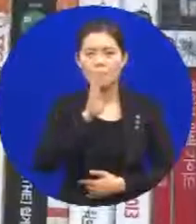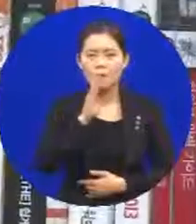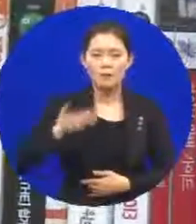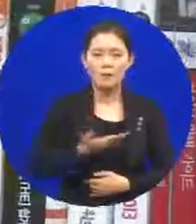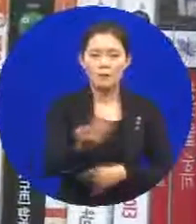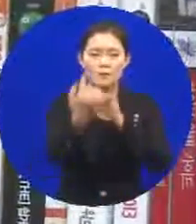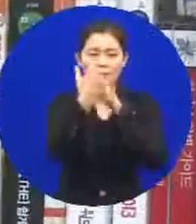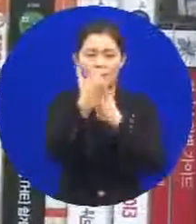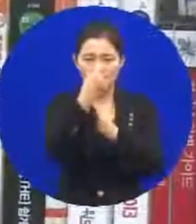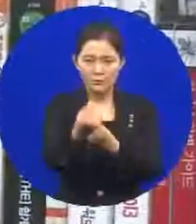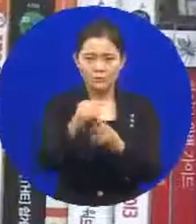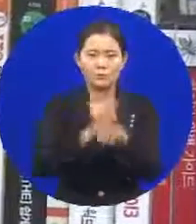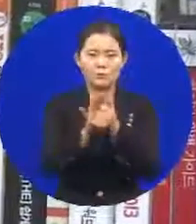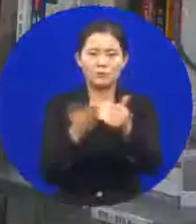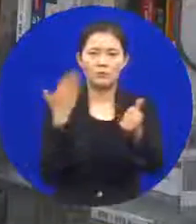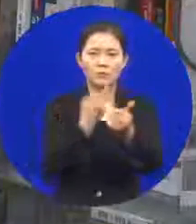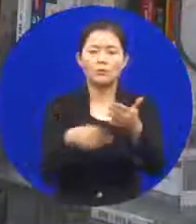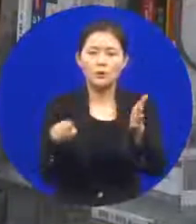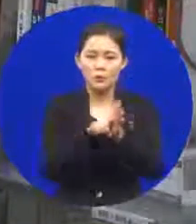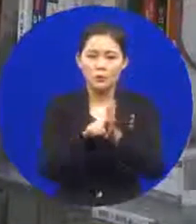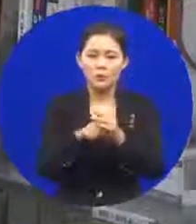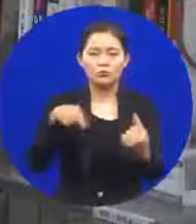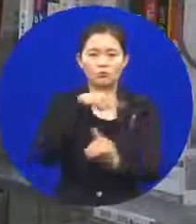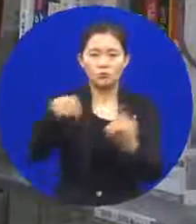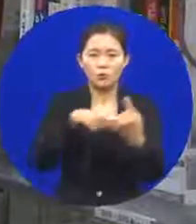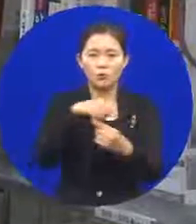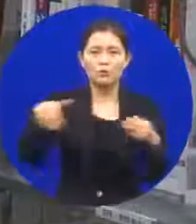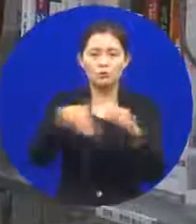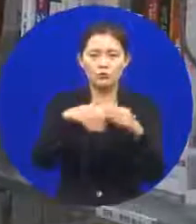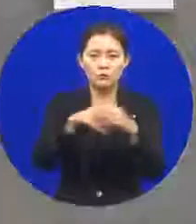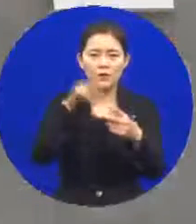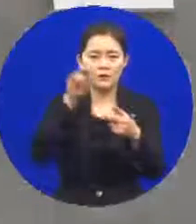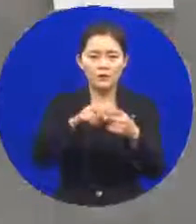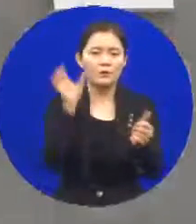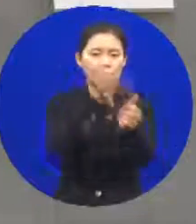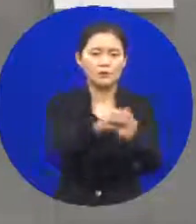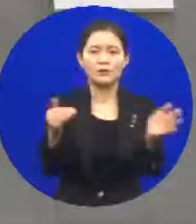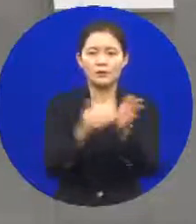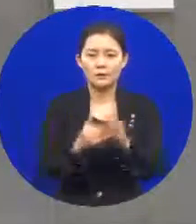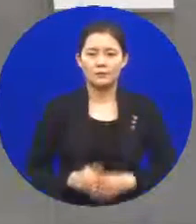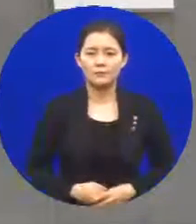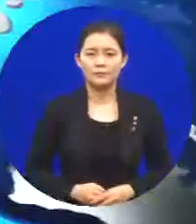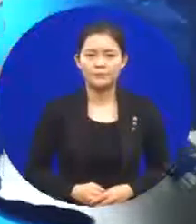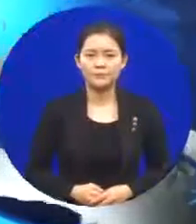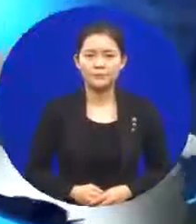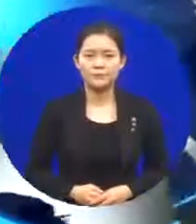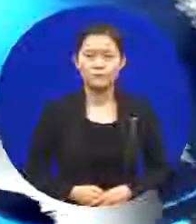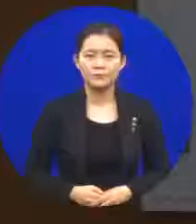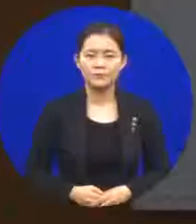강화하고 시민 맞춤형 서비스를 제공하기 위해 청덕도서관 운영을 용인문화재단에 위탁했습니다.